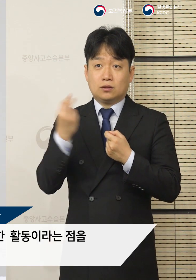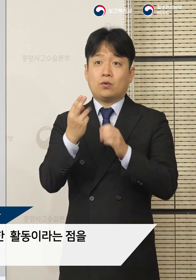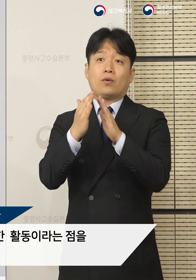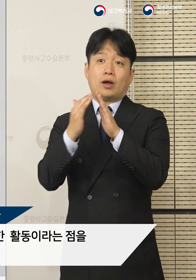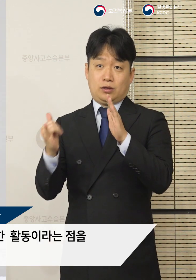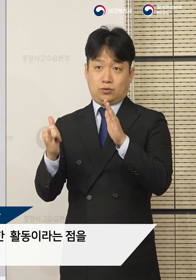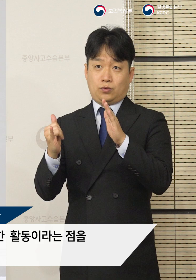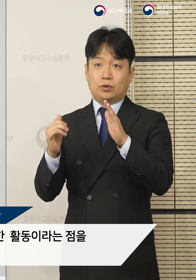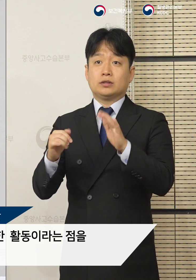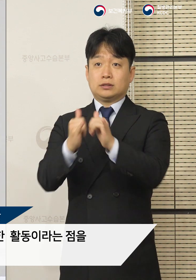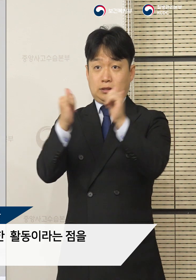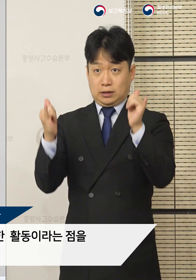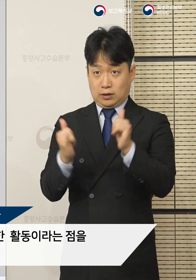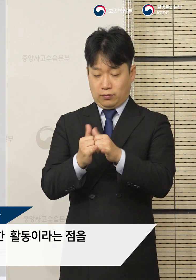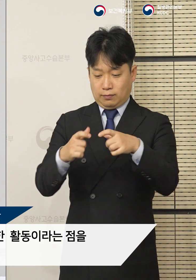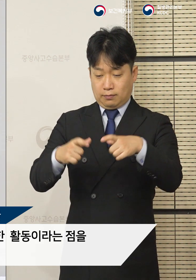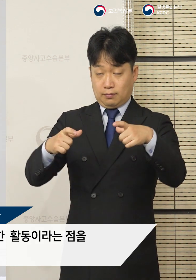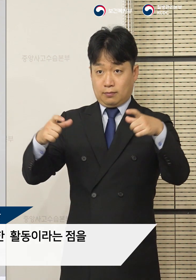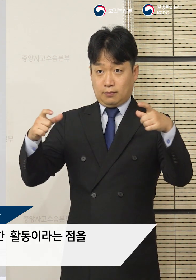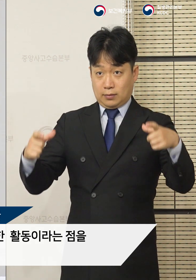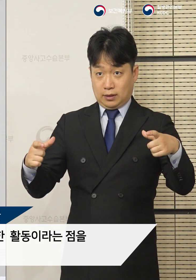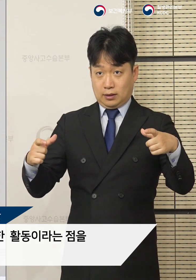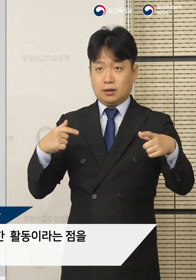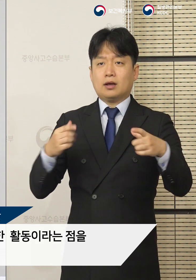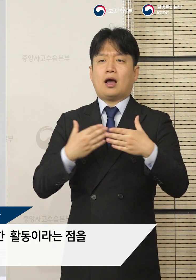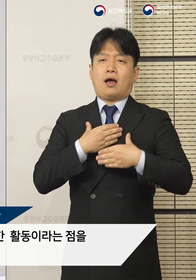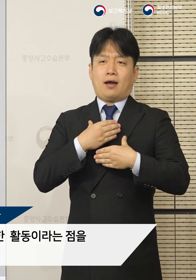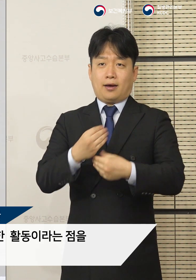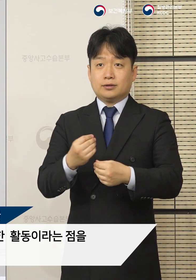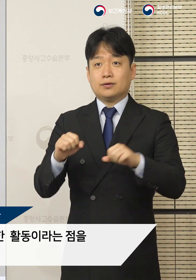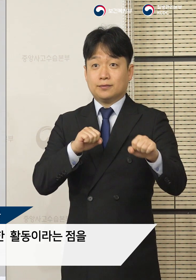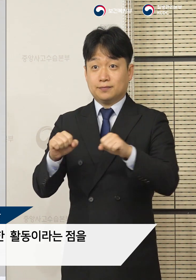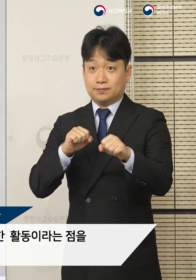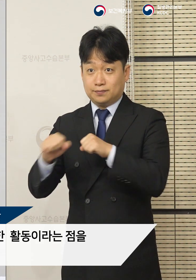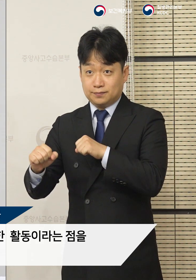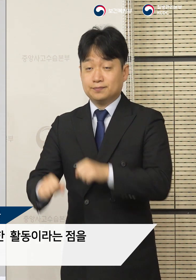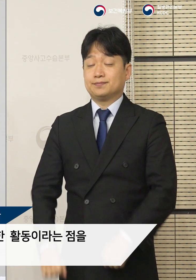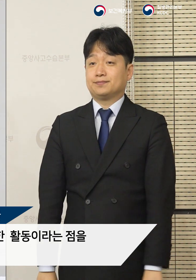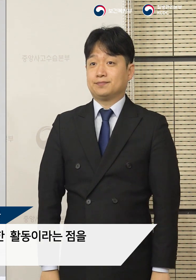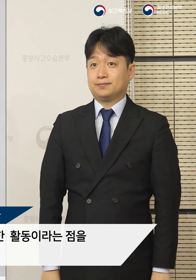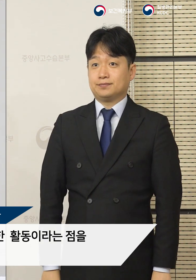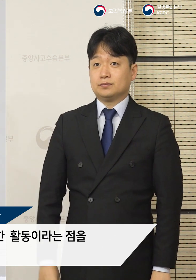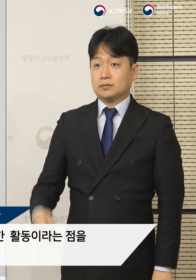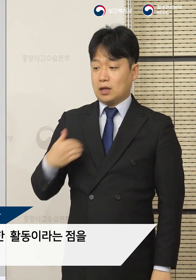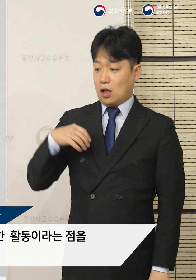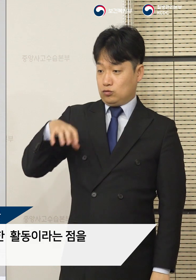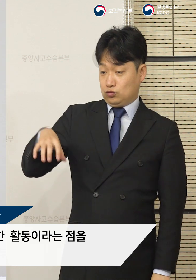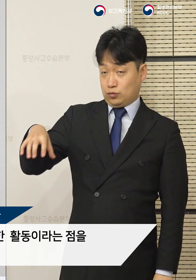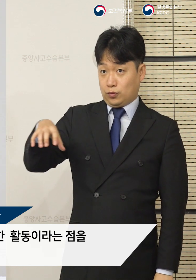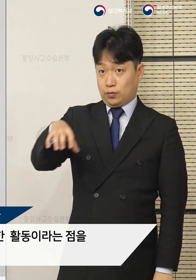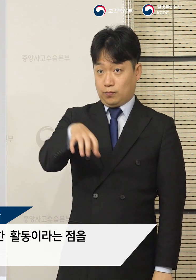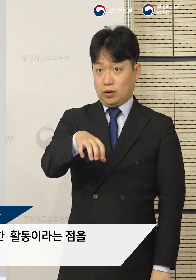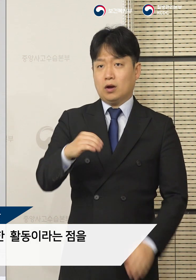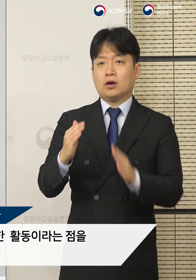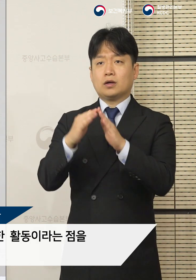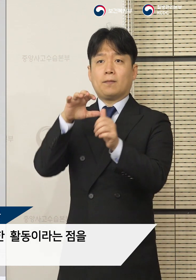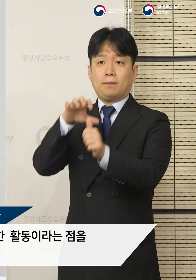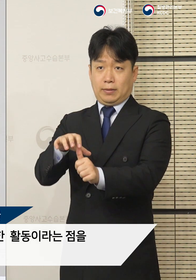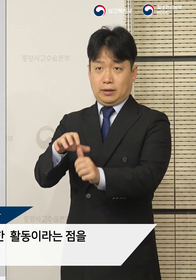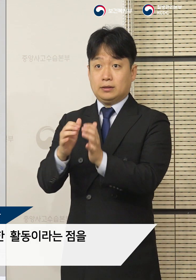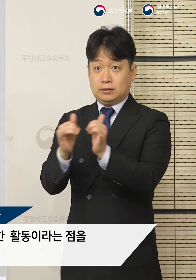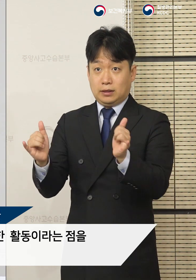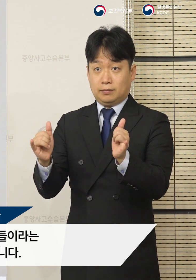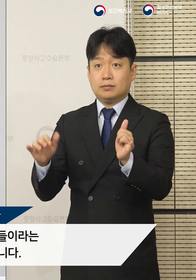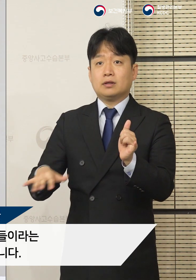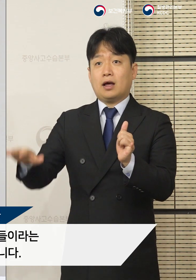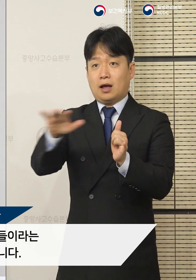우리 가족과 사회 모두의 안전을 위한 활동이라는 점을 명심하시고 특히 주변에서도 자가격리자에